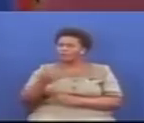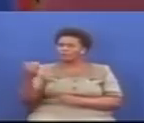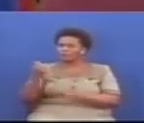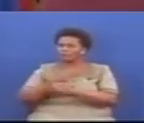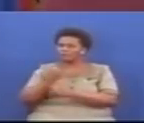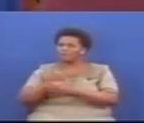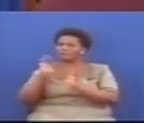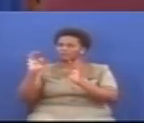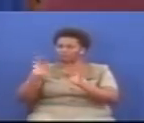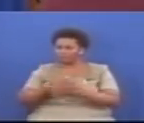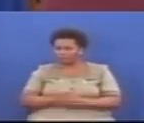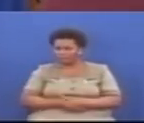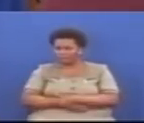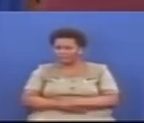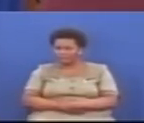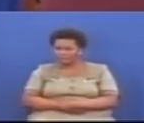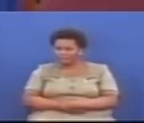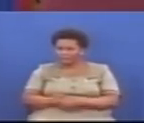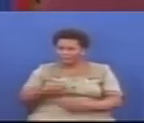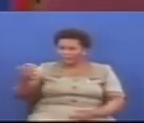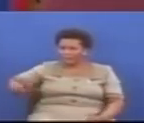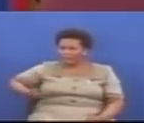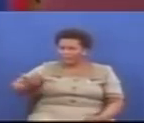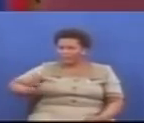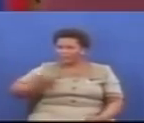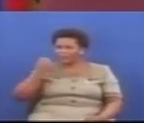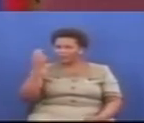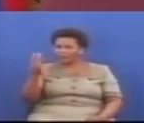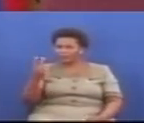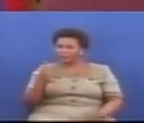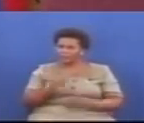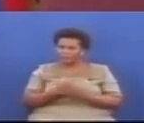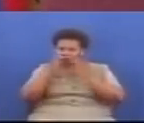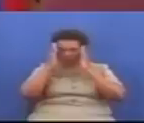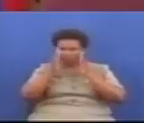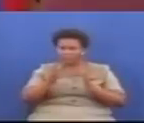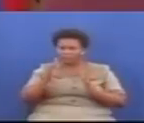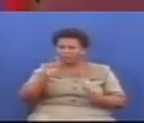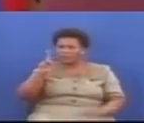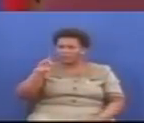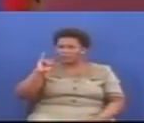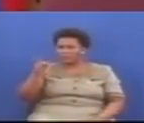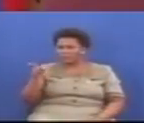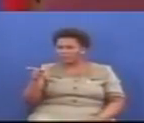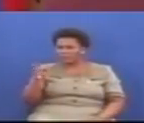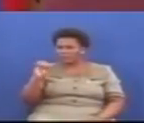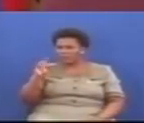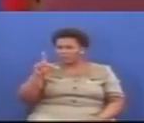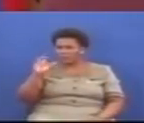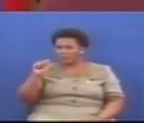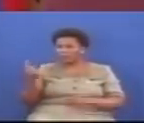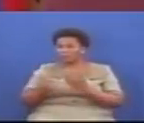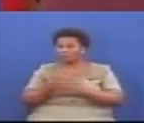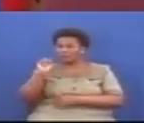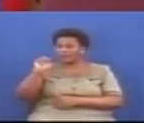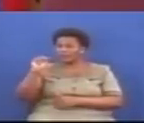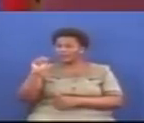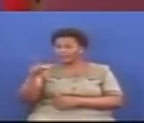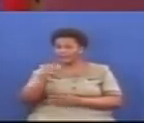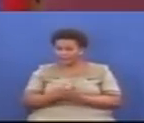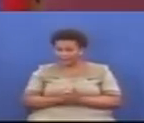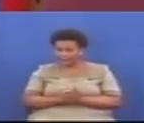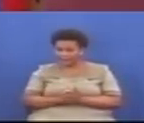mitihani. Wageni wawili wa mheshimiwa Medad Kigola kutoka Mfindi mkoa wa Iringa, ndugu